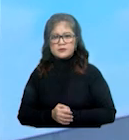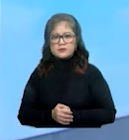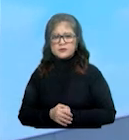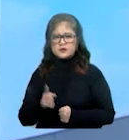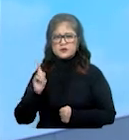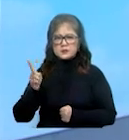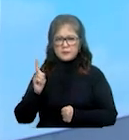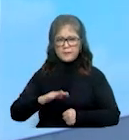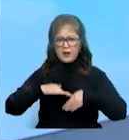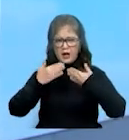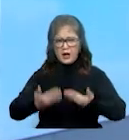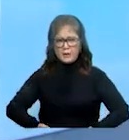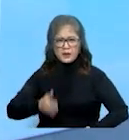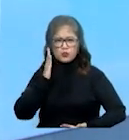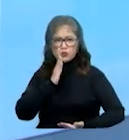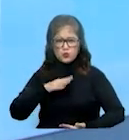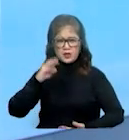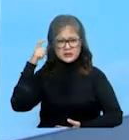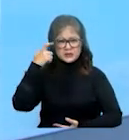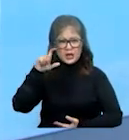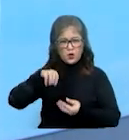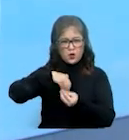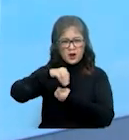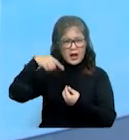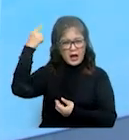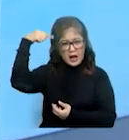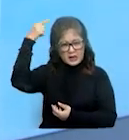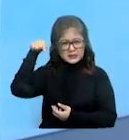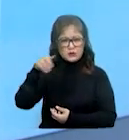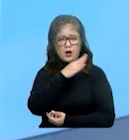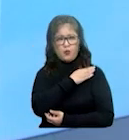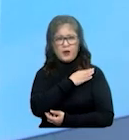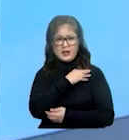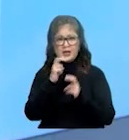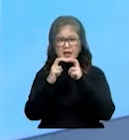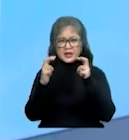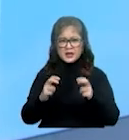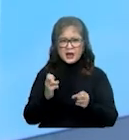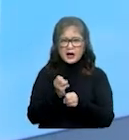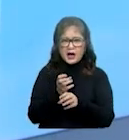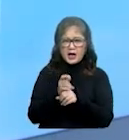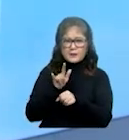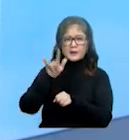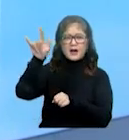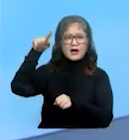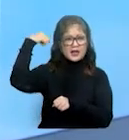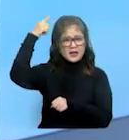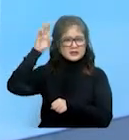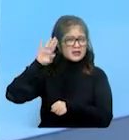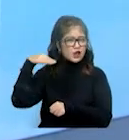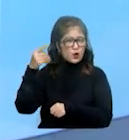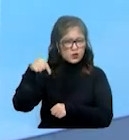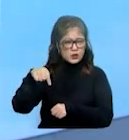Pemirsa, karena tengah hamil muda, seorang jemaah calon haji asal Kabupaten Kediri gagal berangkat menunaikan ibadah haji tahun ini.